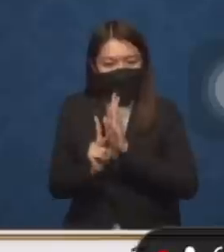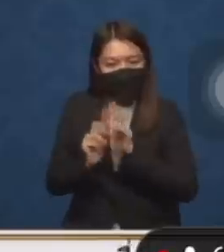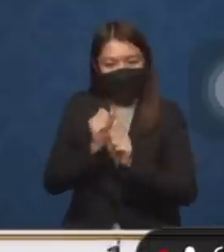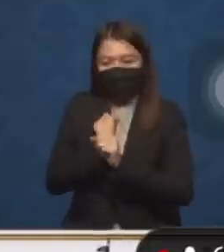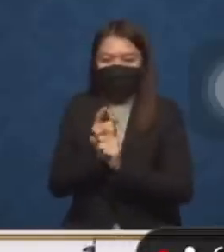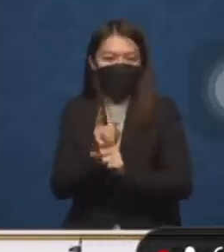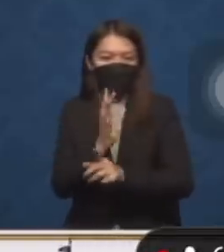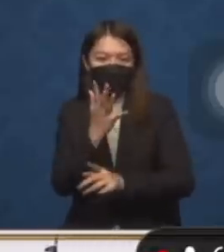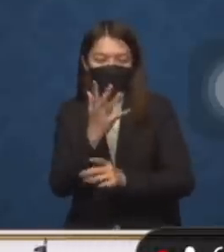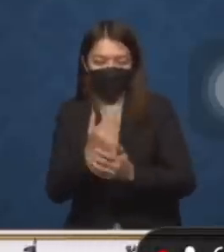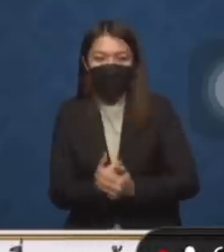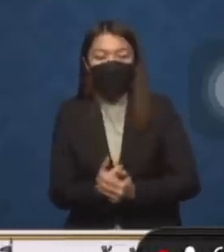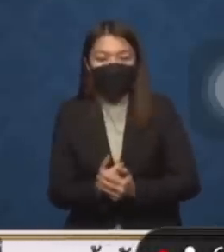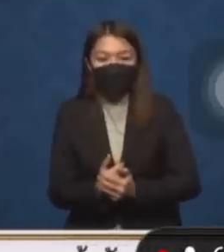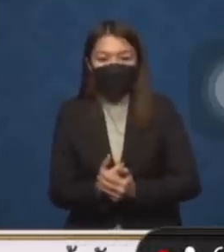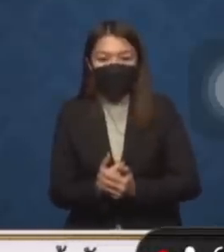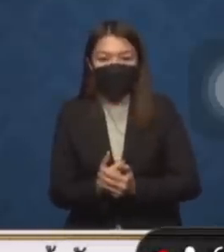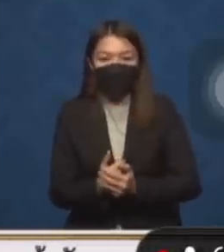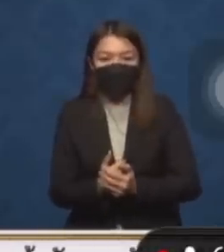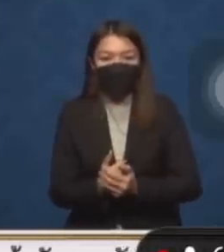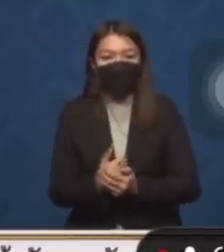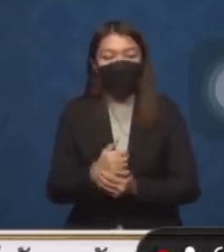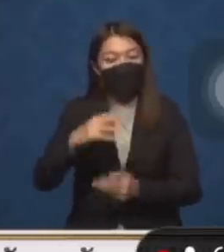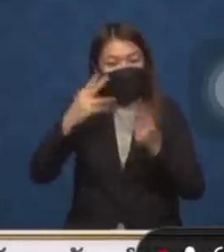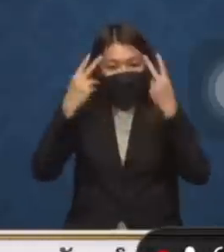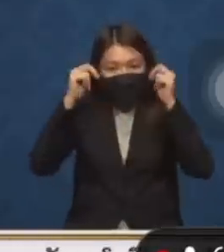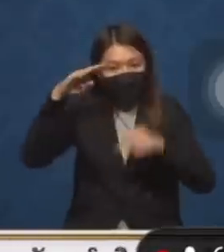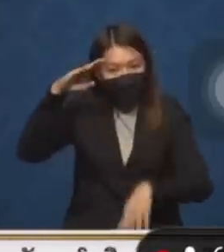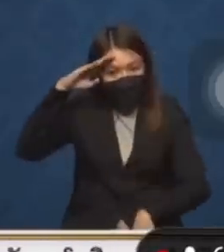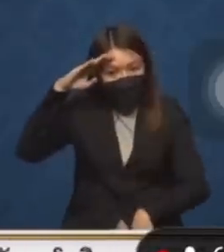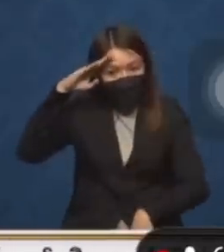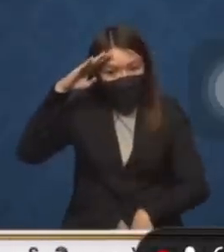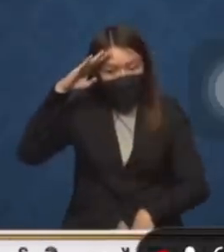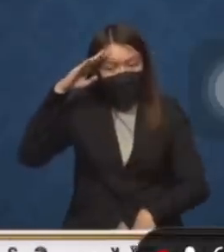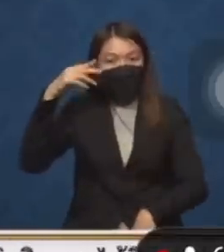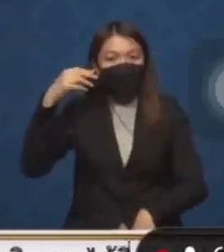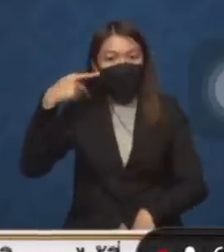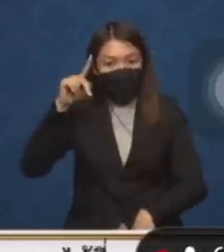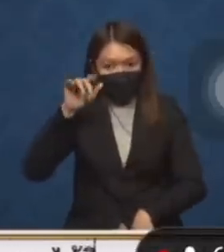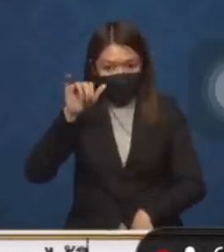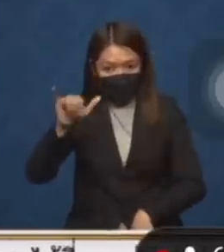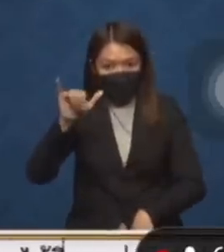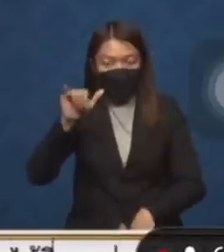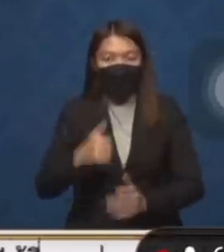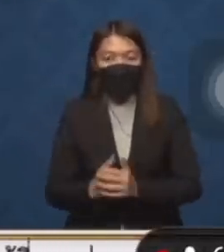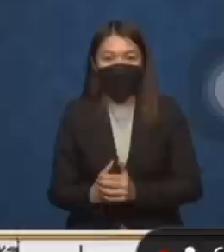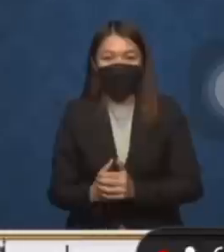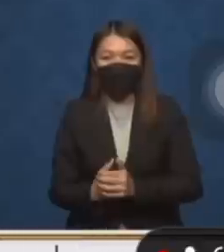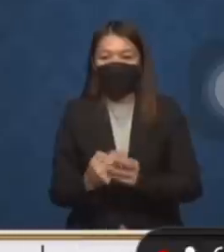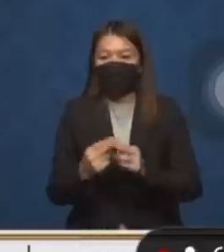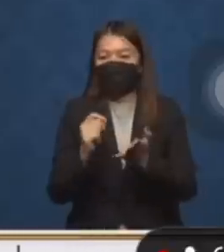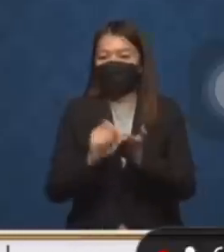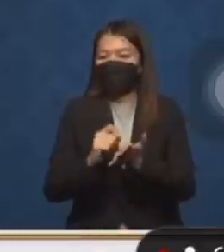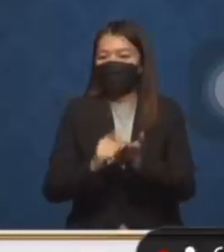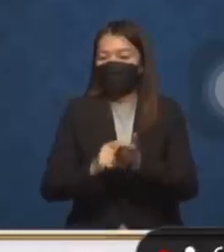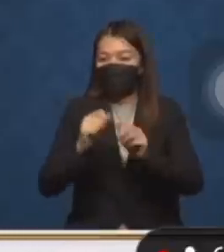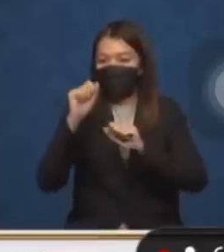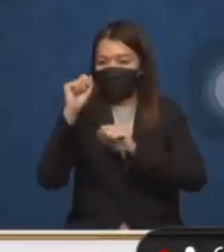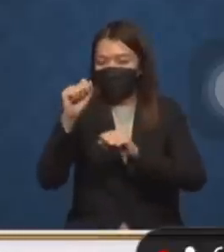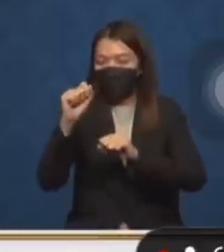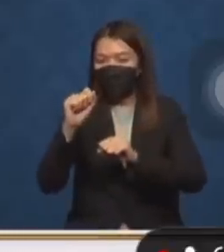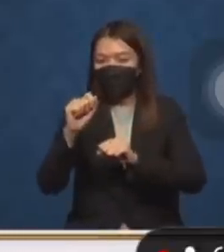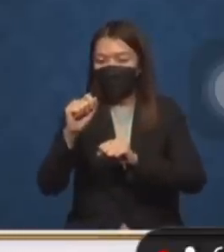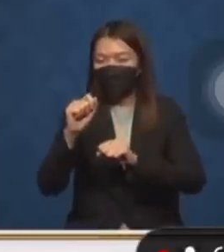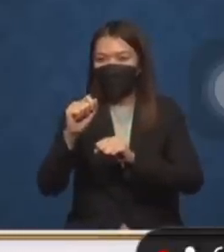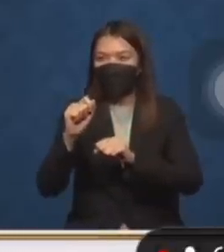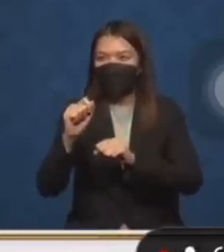ภายใ้ระยะเวลานี้คนเอกปยตจโอชาในฐานหัวหน้าคณะรฐประหารได้ลงนามออกปกาศคำสั่งรวม